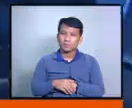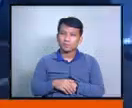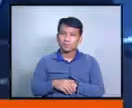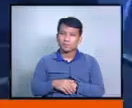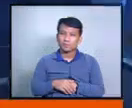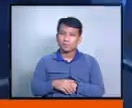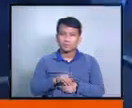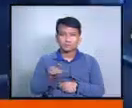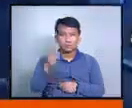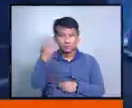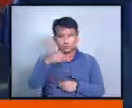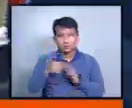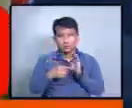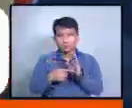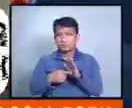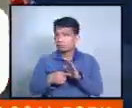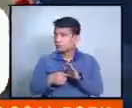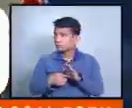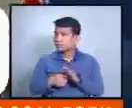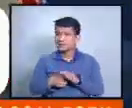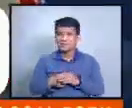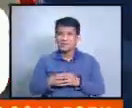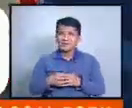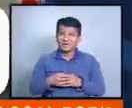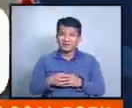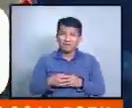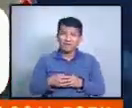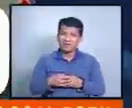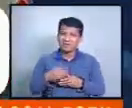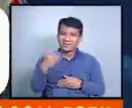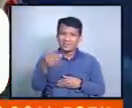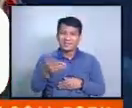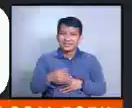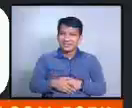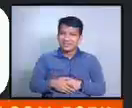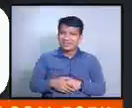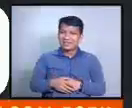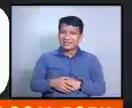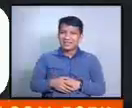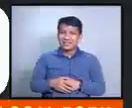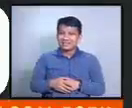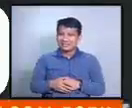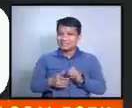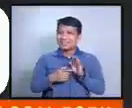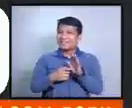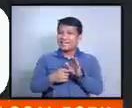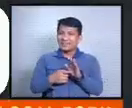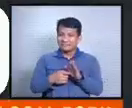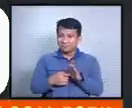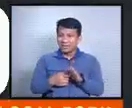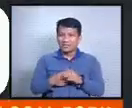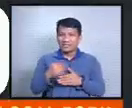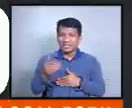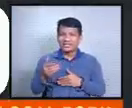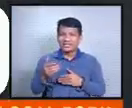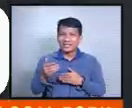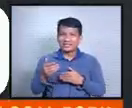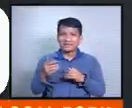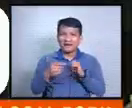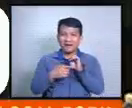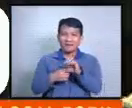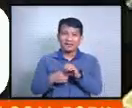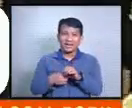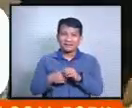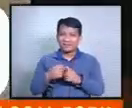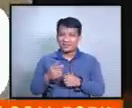Wala nang mukhang maihirap ang lalaking ito matapos maaresto sa Baybay Supervision ng Kamuning Police Station sa tapat ng isang convenience